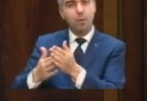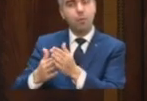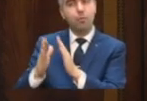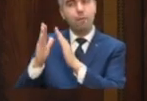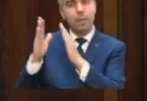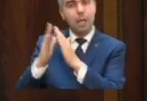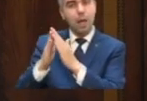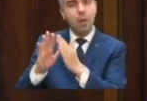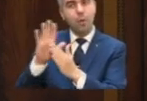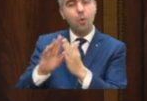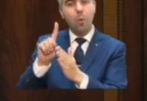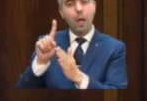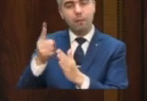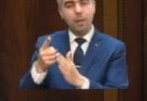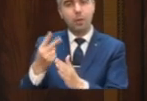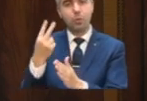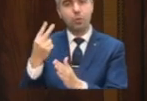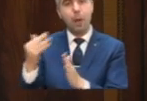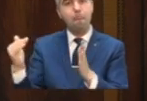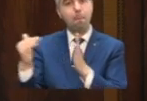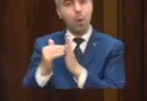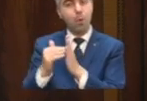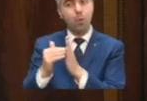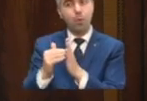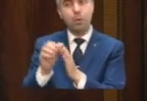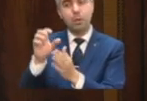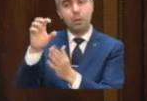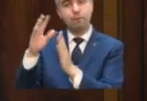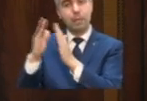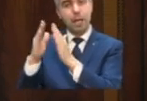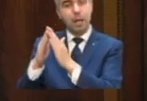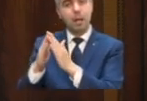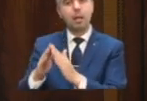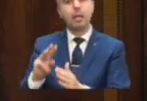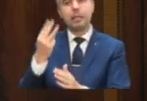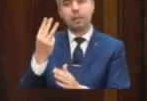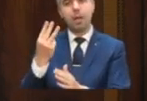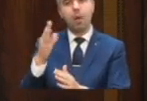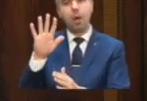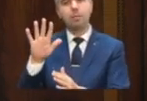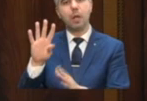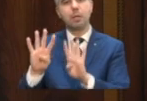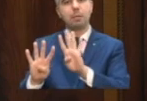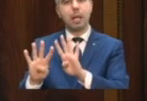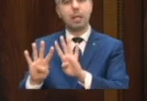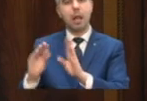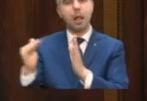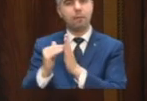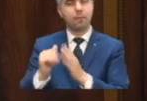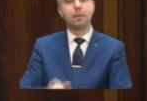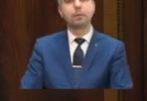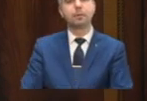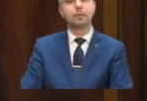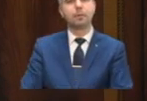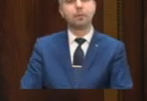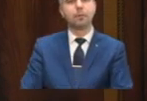السكن من 1.2 مليون وحدة إلى 385 ألف وحدة. وما يمكن أن